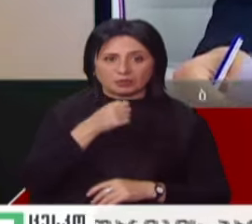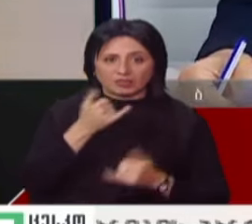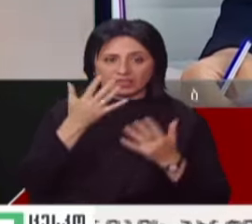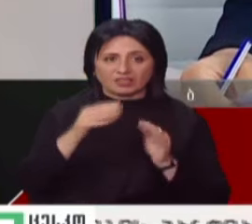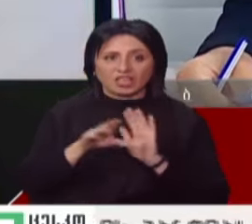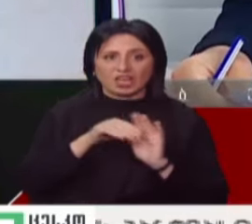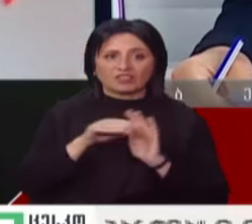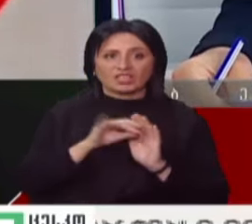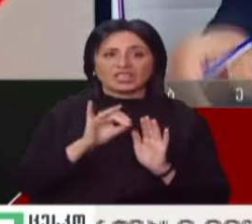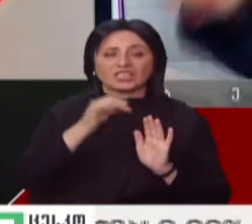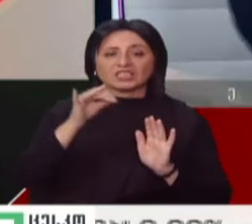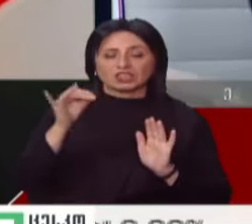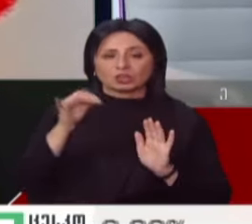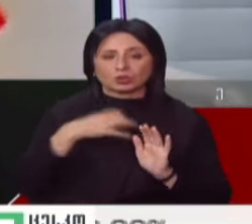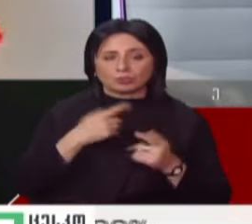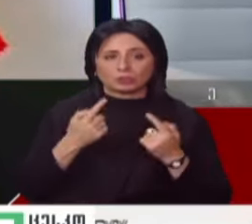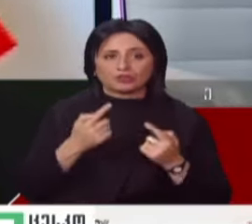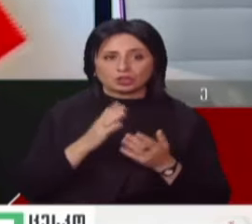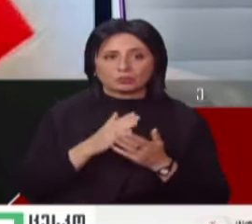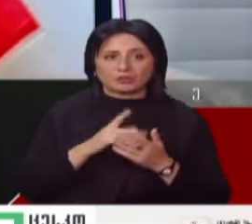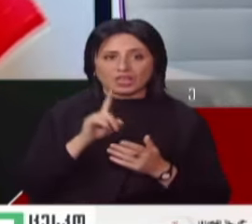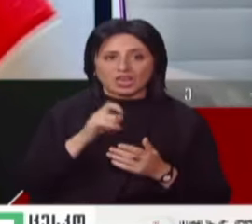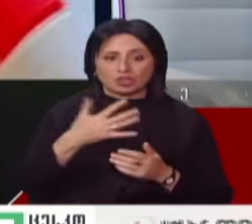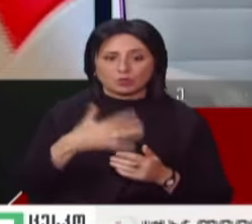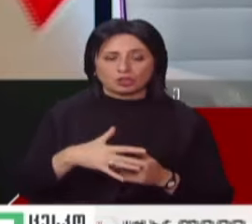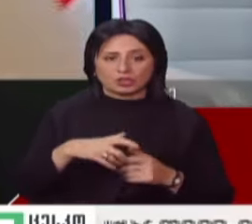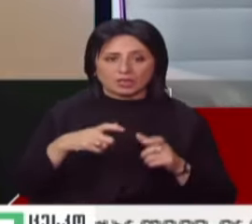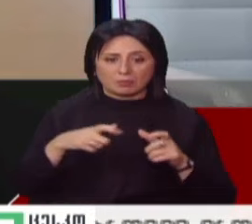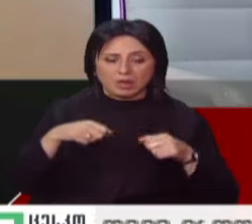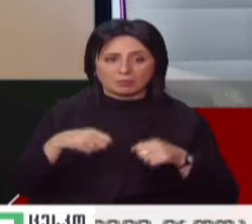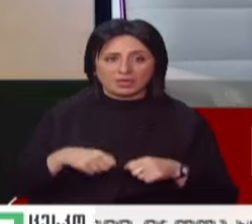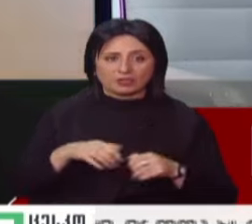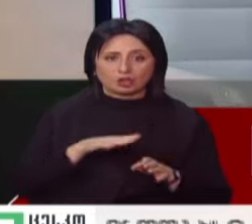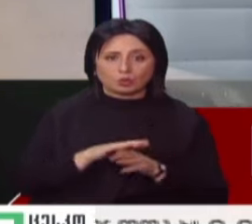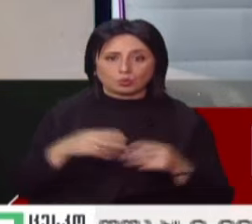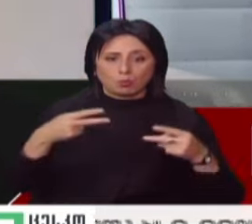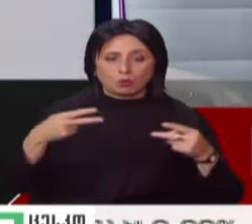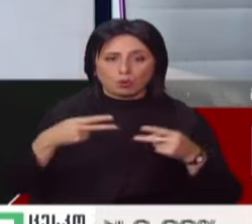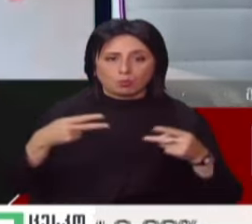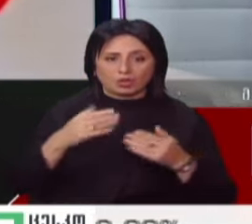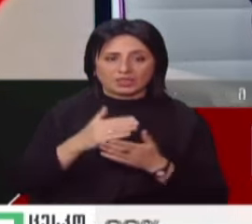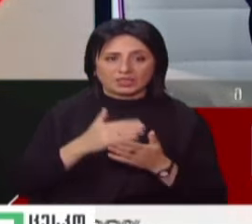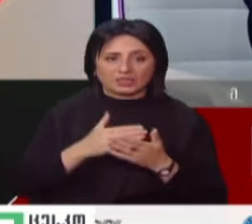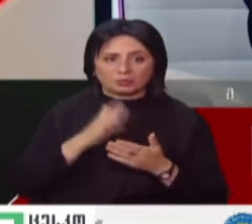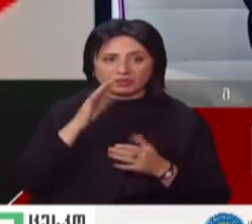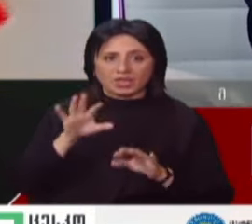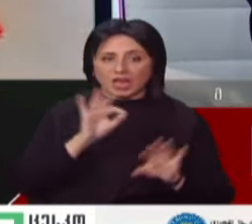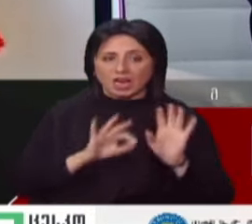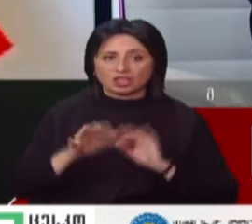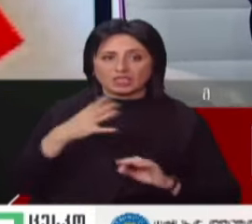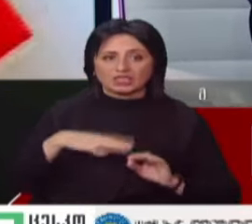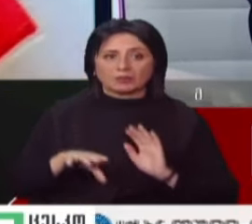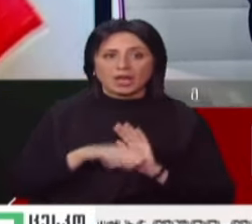Сегодня арчевнеби историули, ништо лобисарис, аз ормоцтеат мандатиани парламенти суат пропорциули системи тикнеба арчевули.